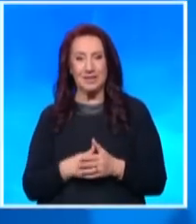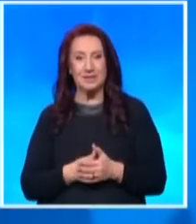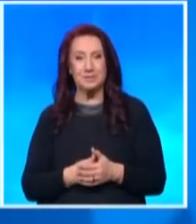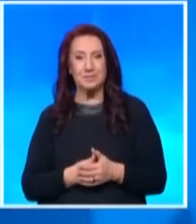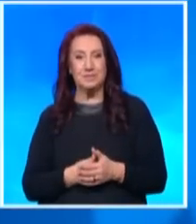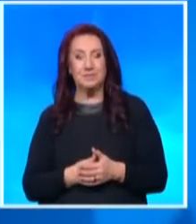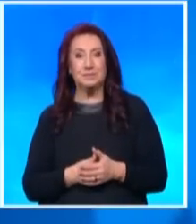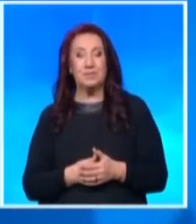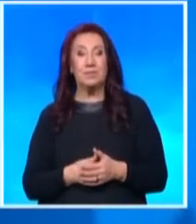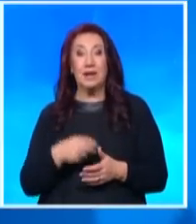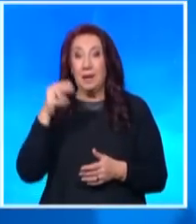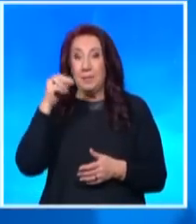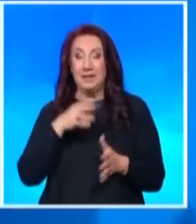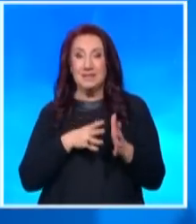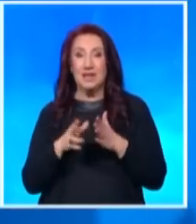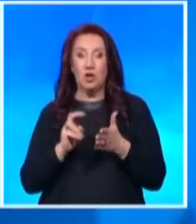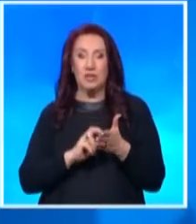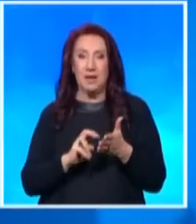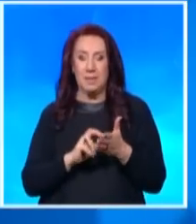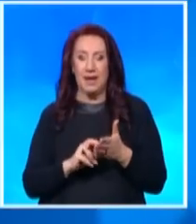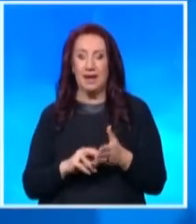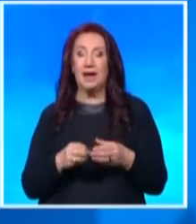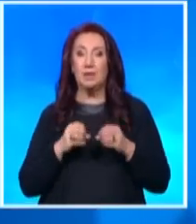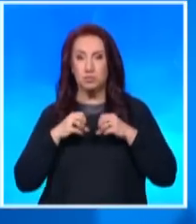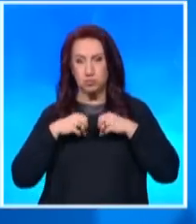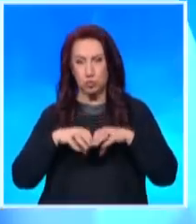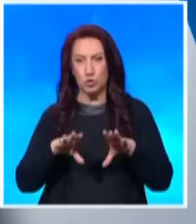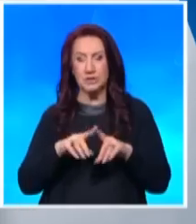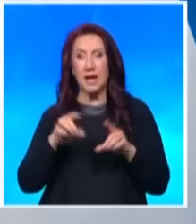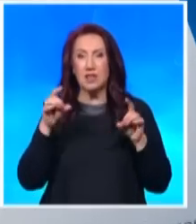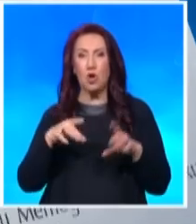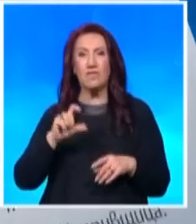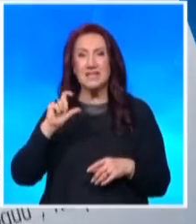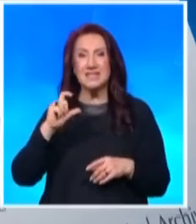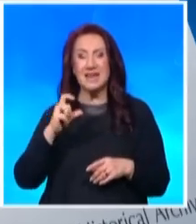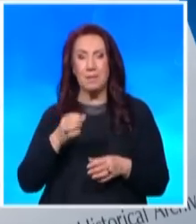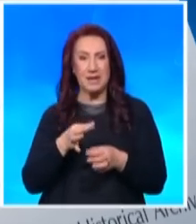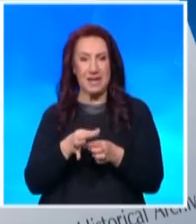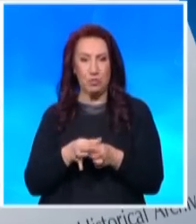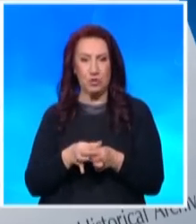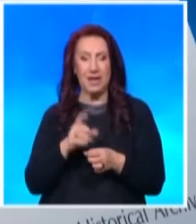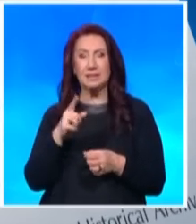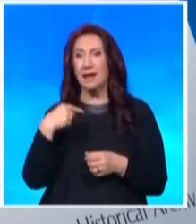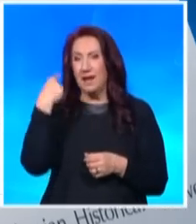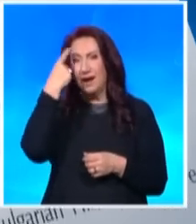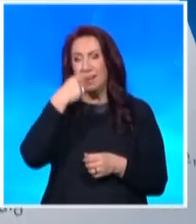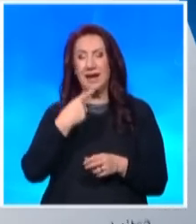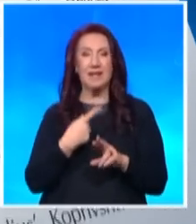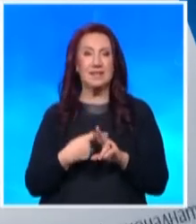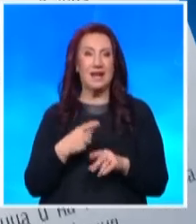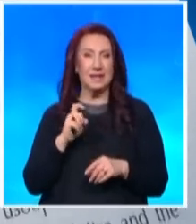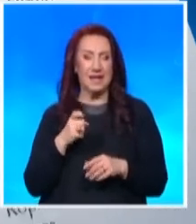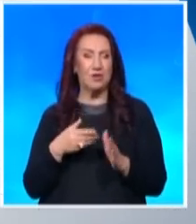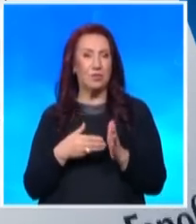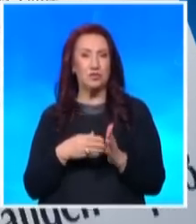Българската народна банка пуска в обращение нова сребърна монета. Тя е слика на възрожденеца на Еден Геров и е по повод 200